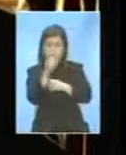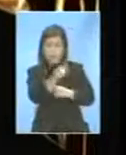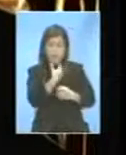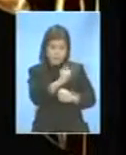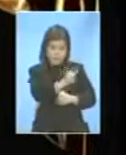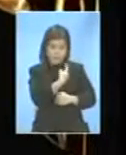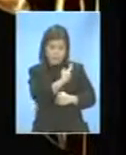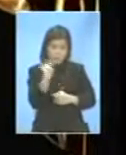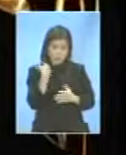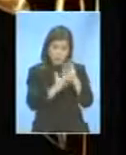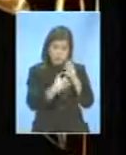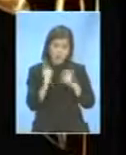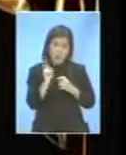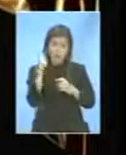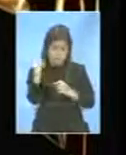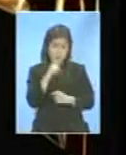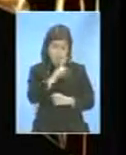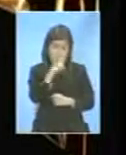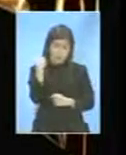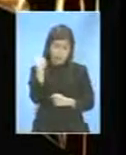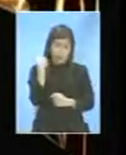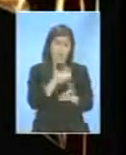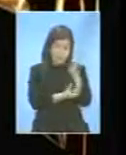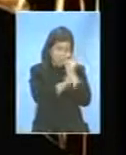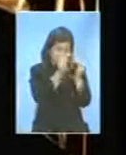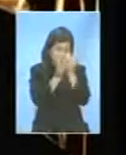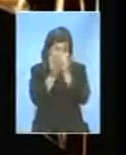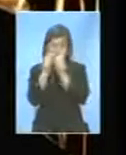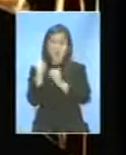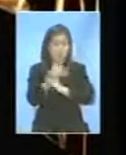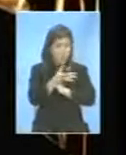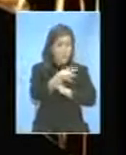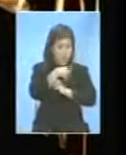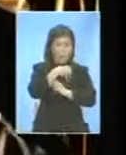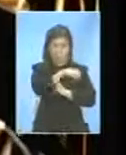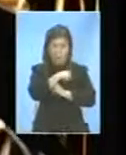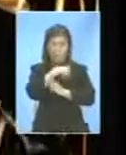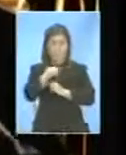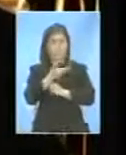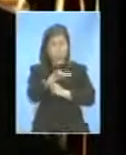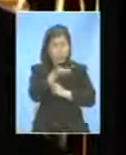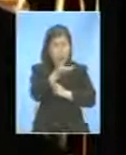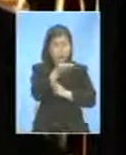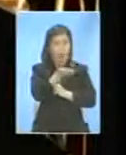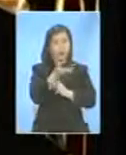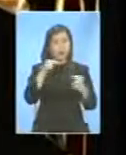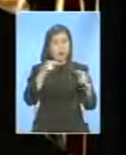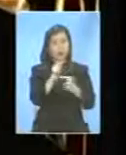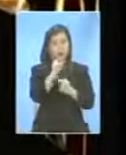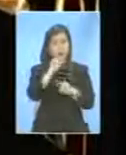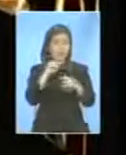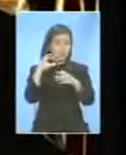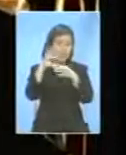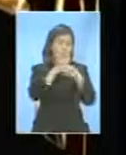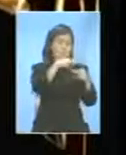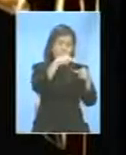เขาบอกจริงก็มีก็เลยมาศึกษาต่อศึกษาว่ามีก็เอาก็เลยไปขอสัมปทานตอนนี้กำลังจะ